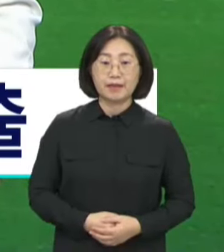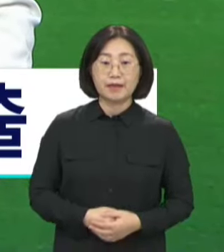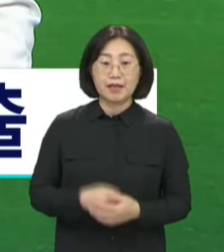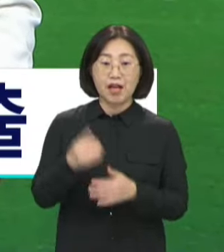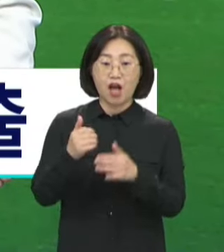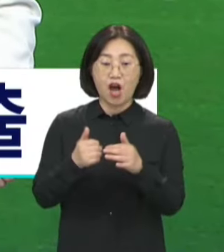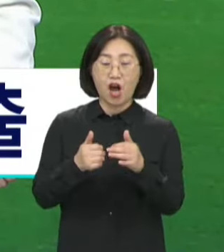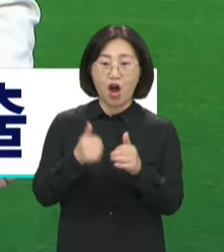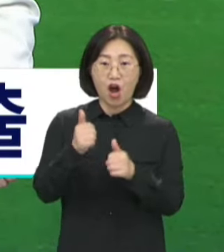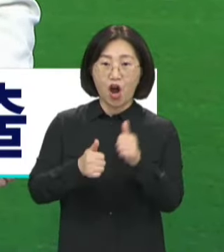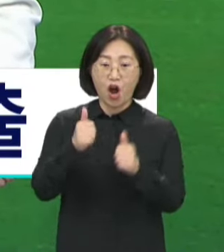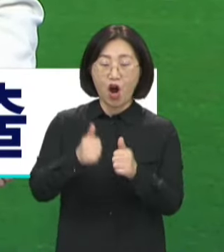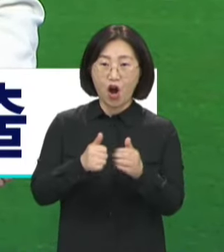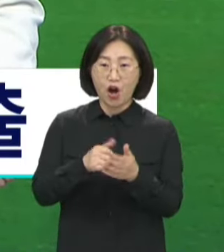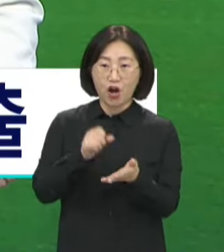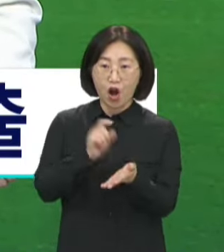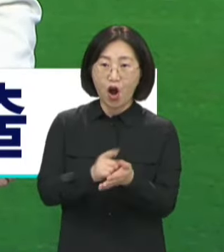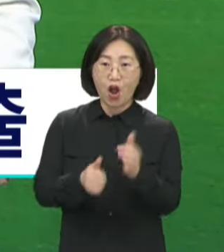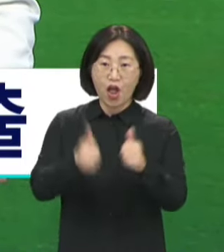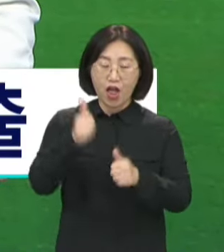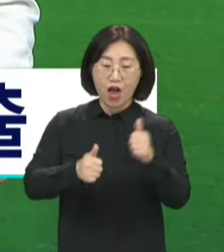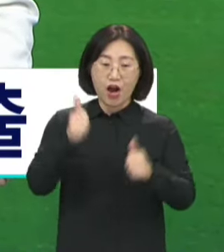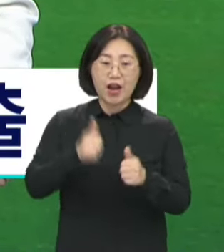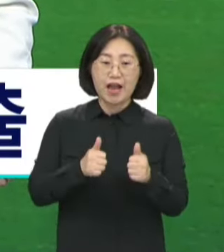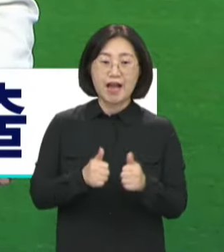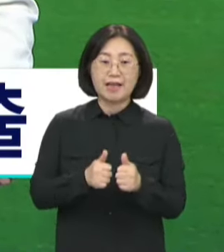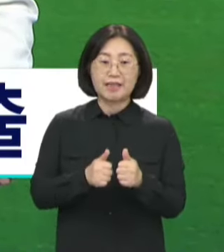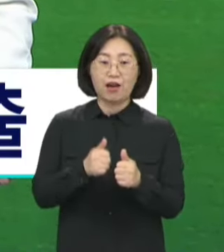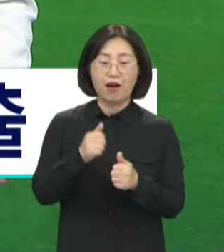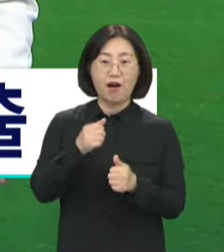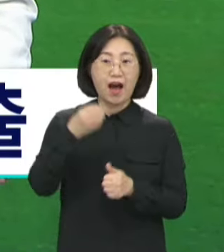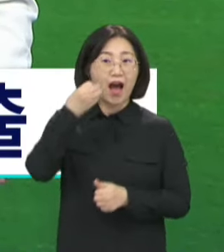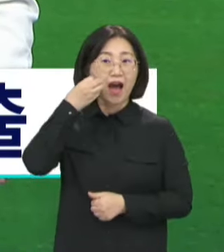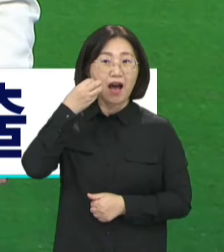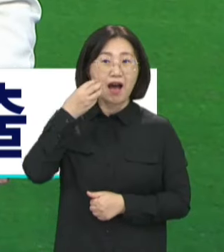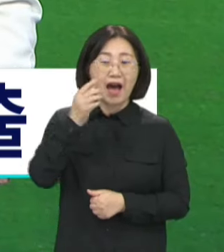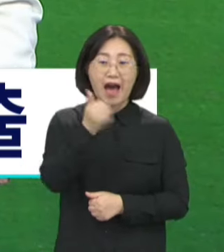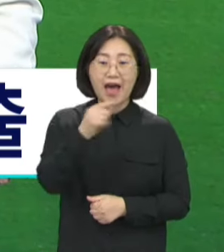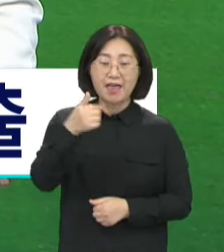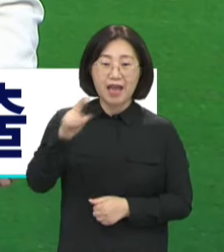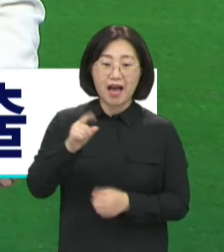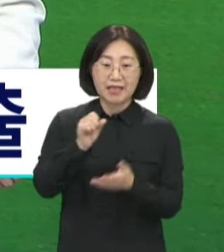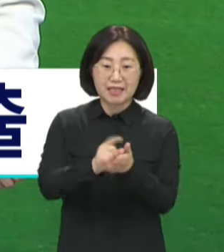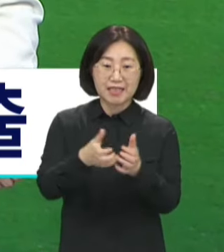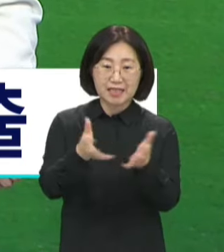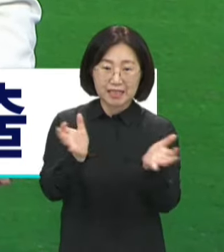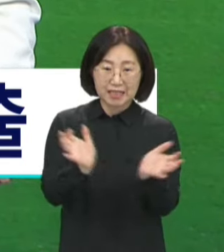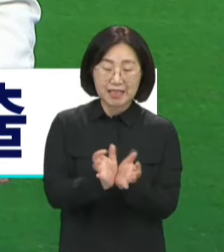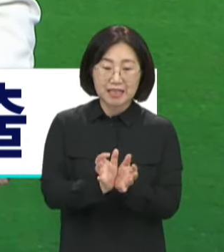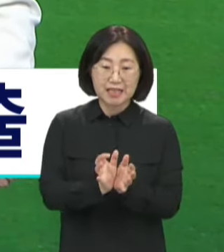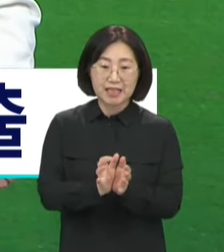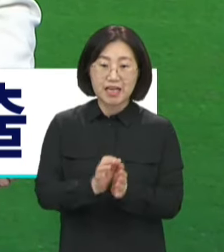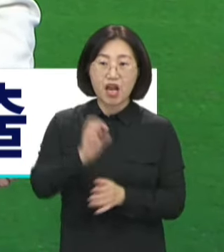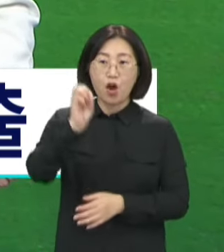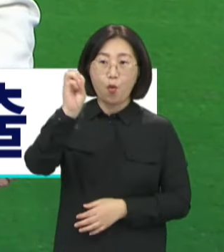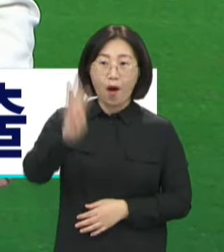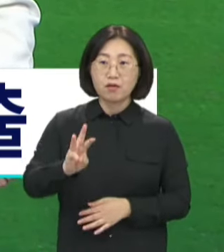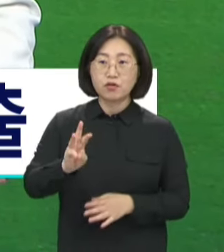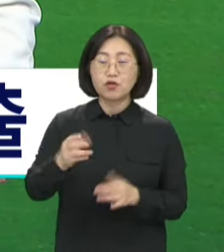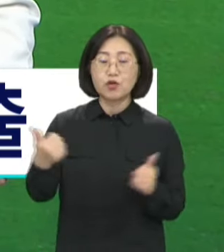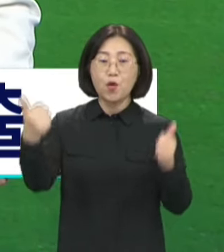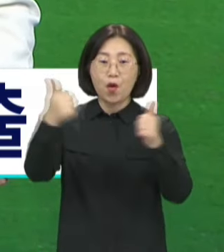K리그1에서 치열한 강등권 탈출 싸움을 벌이고 있는 대전 하나시티즌이 지략가 이정효 감독이 이끄는 광주FC를